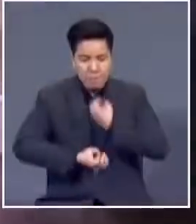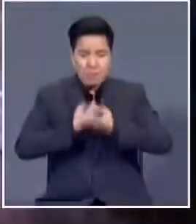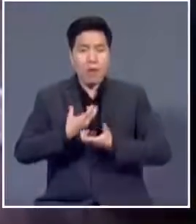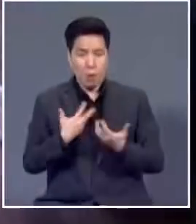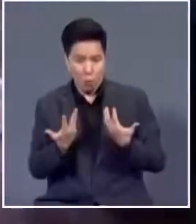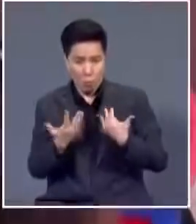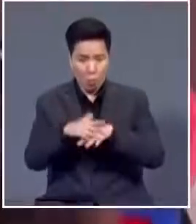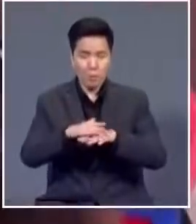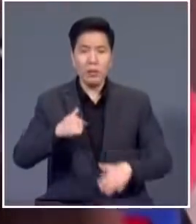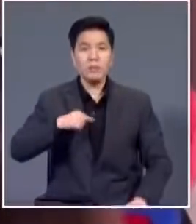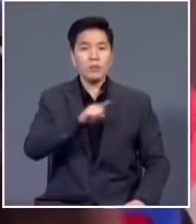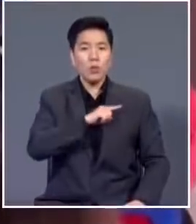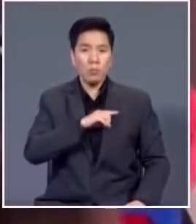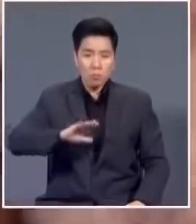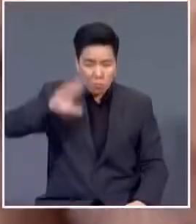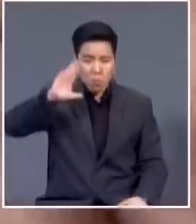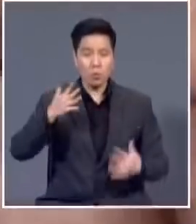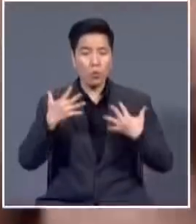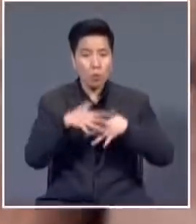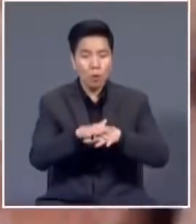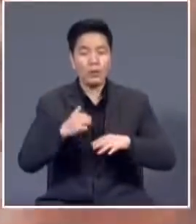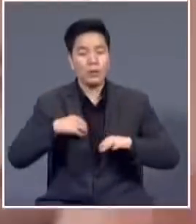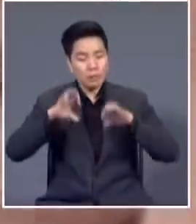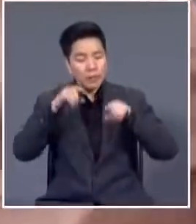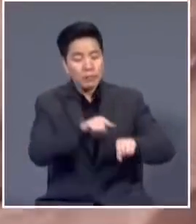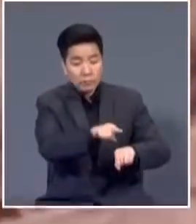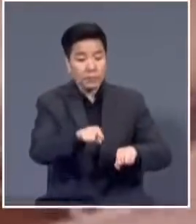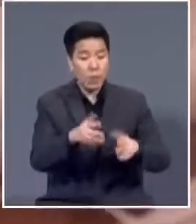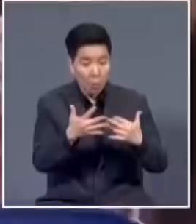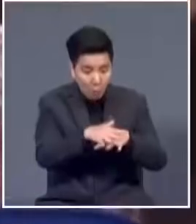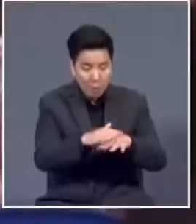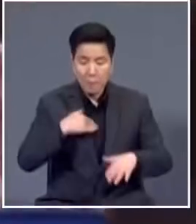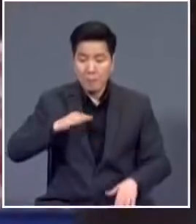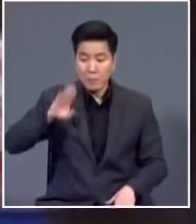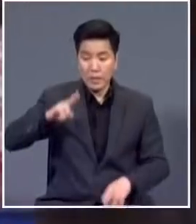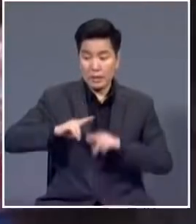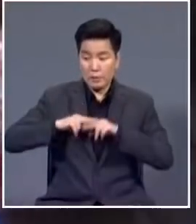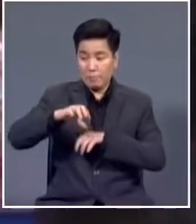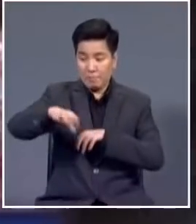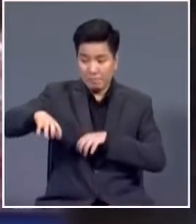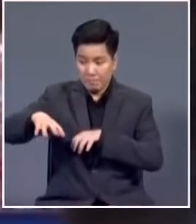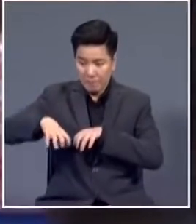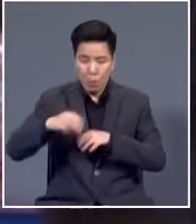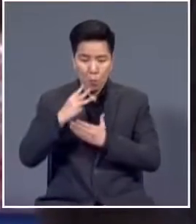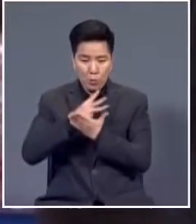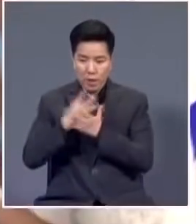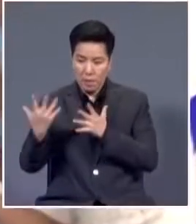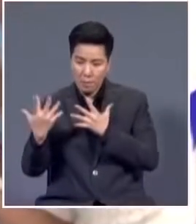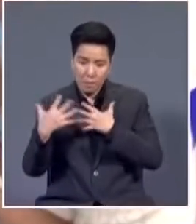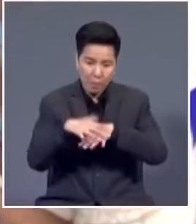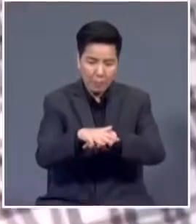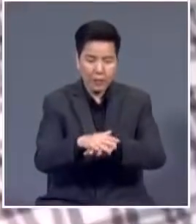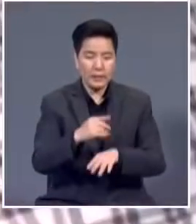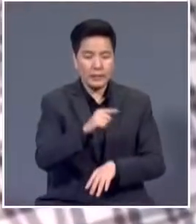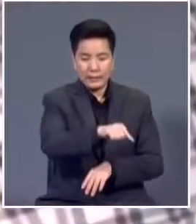รับผิดชอบร่วมนะครับแล้วรัฐบาลจึงแสวงหาความร่วมมือจากภาคเอกชนภาควิชาการทำให้เกิด3ประสาน